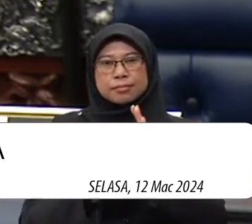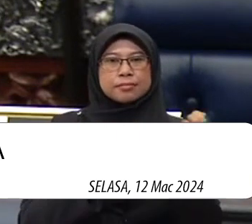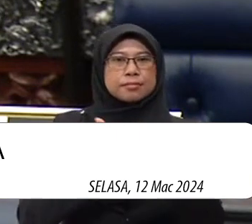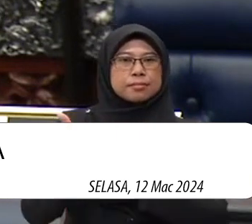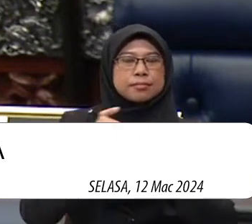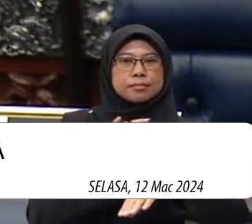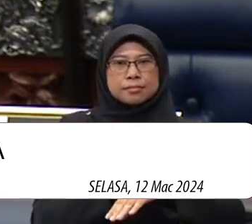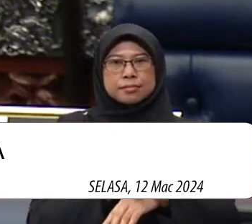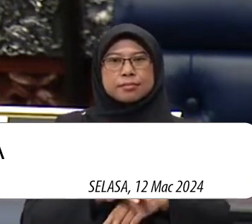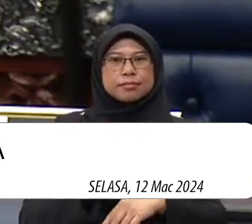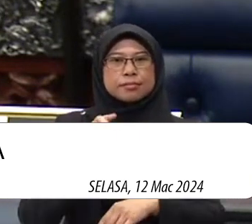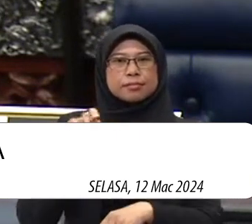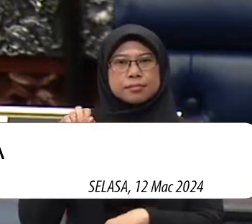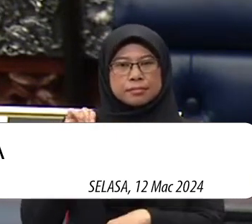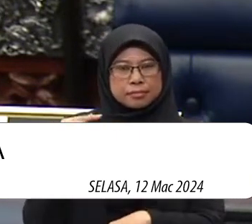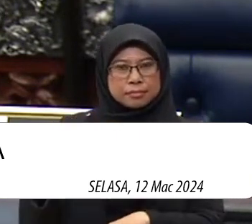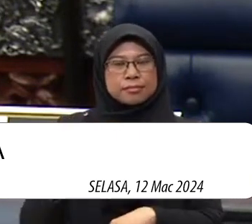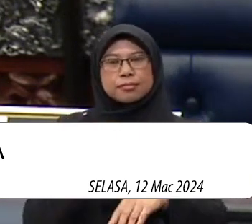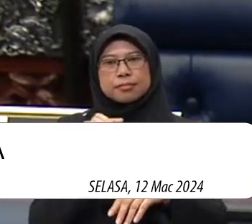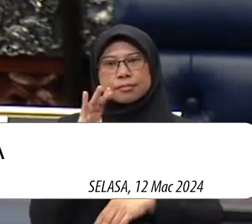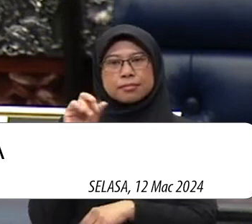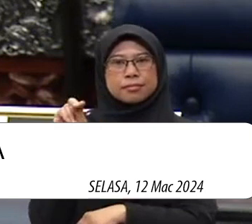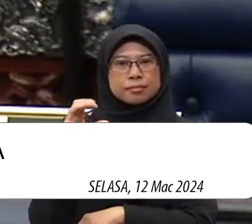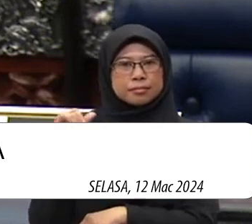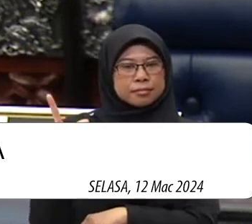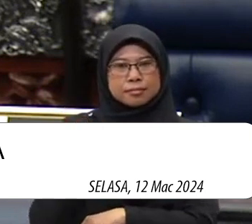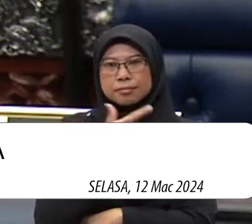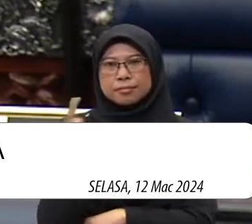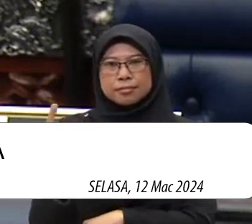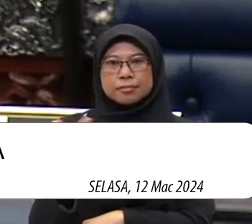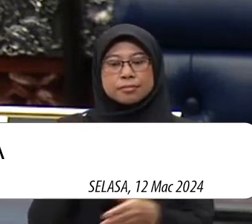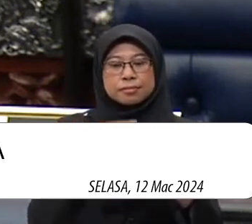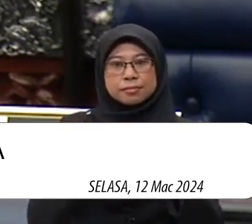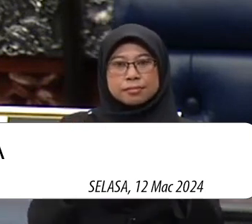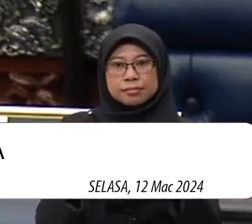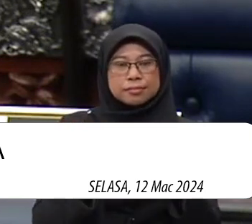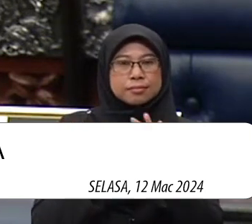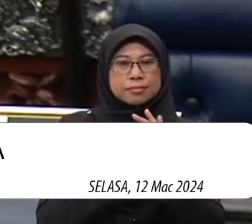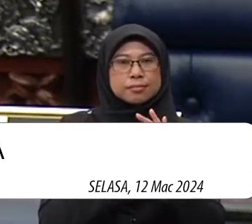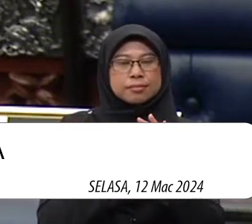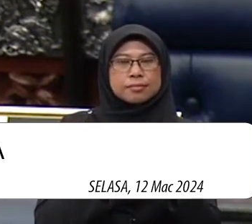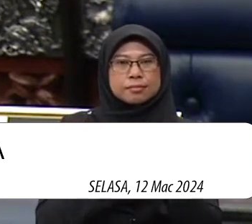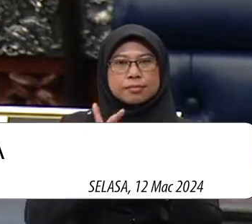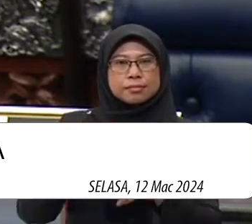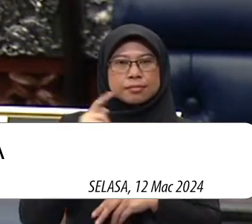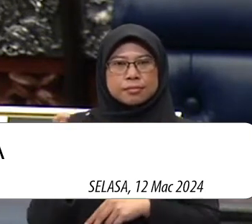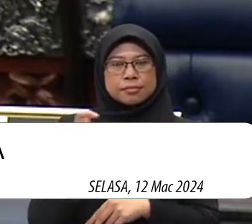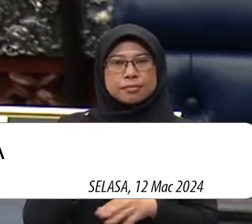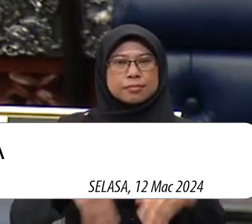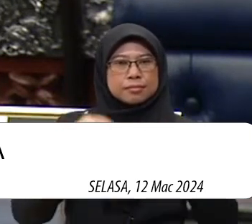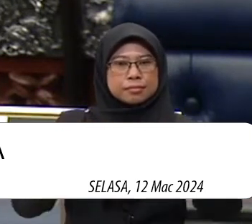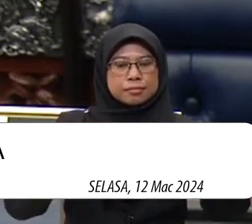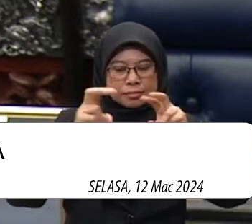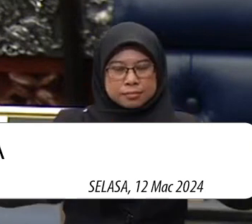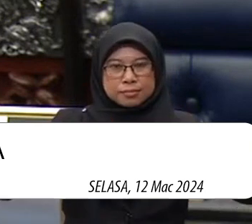Council British Council dan lain-lain projek kerjasama ini diuruskan oleh jpt dan ditawarkan untuk